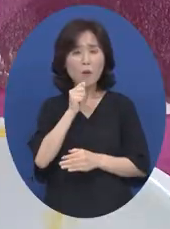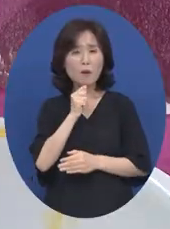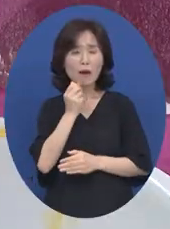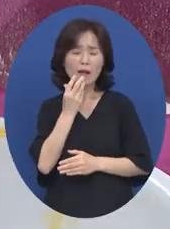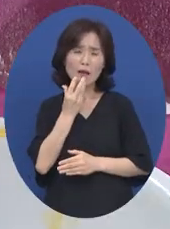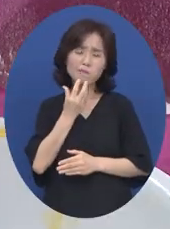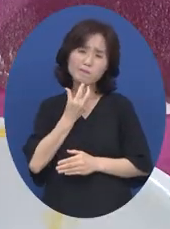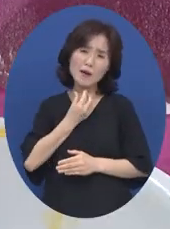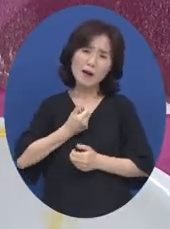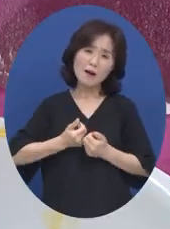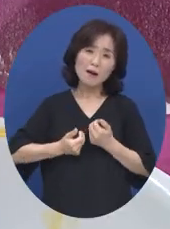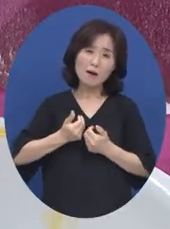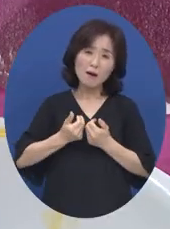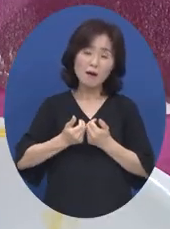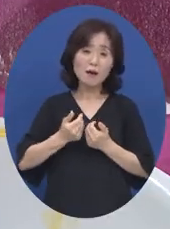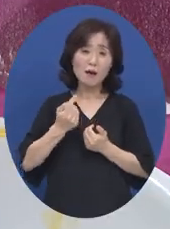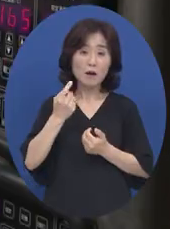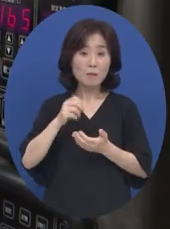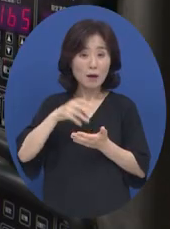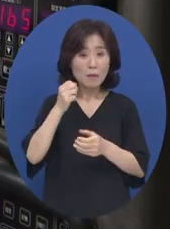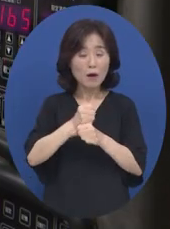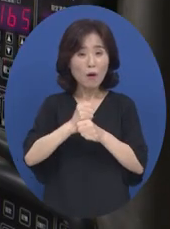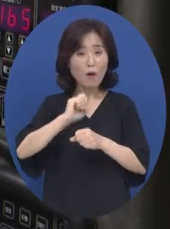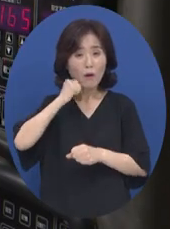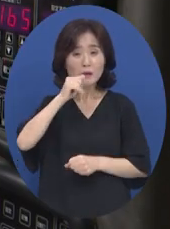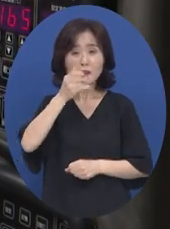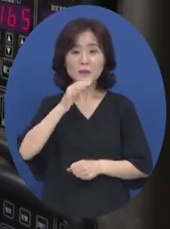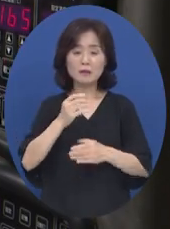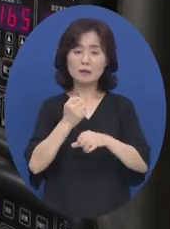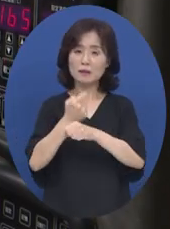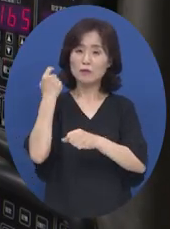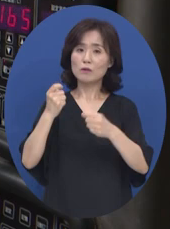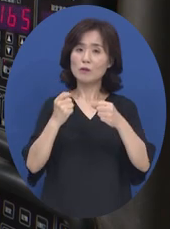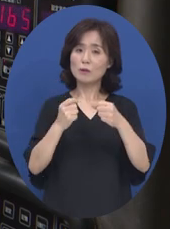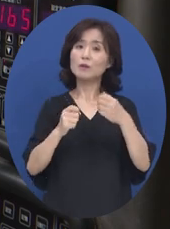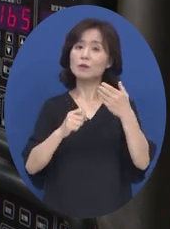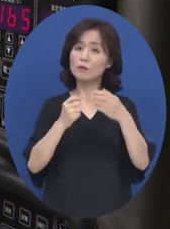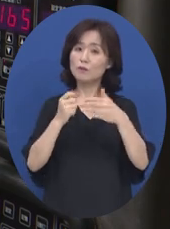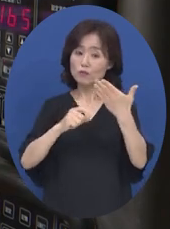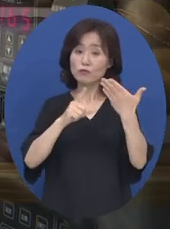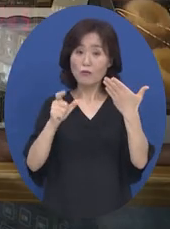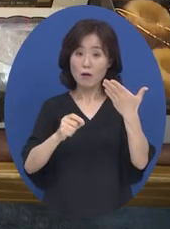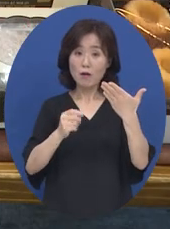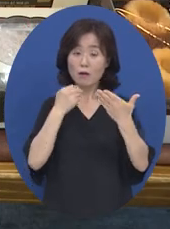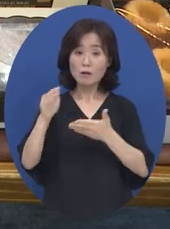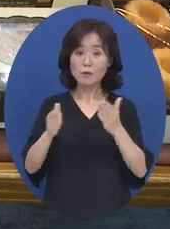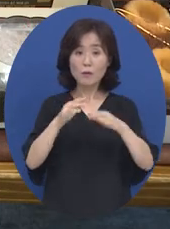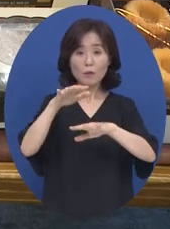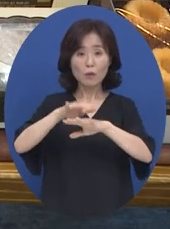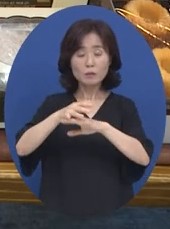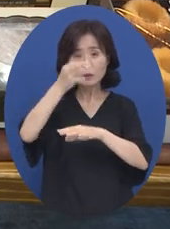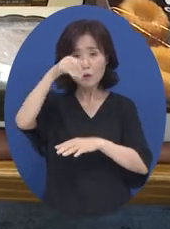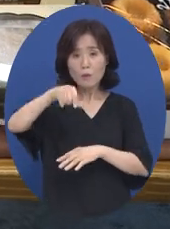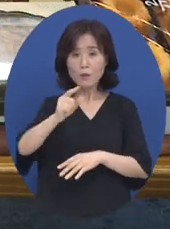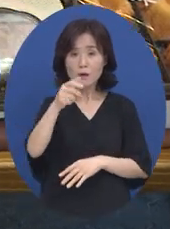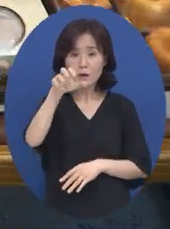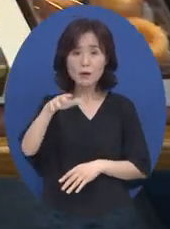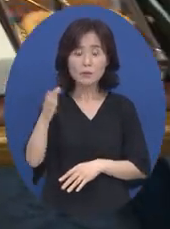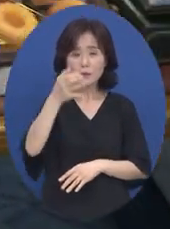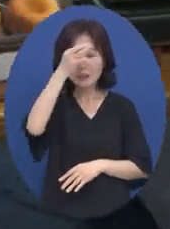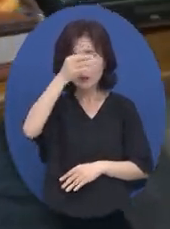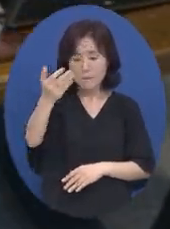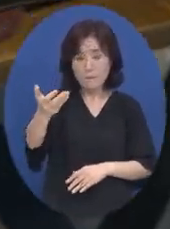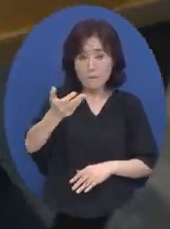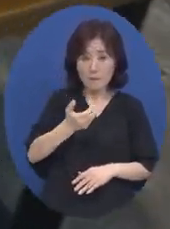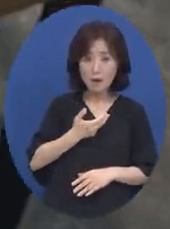개발에 어려움을 겪었지만 지난 9월 경기도 농업기술원으로부터 기술 이전을 받아 부드러운 식감의 콩빵과